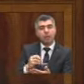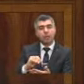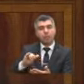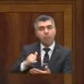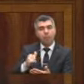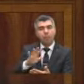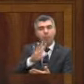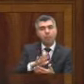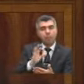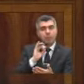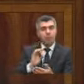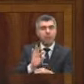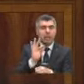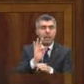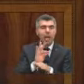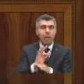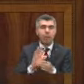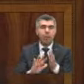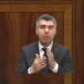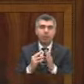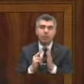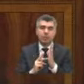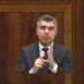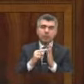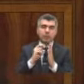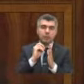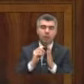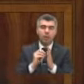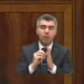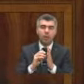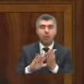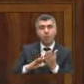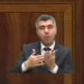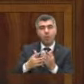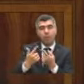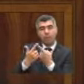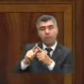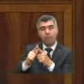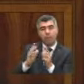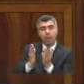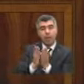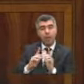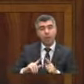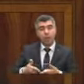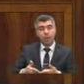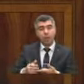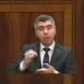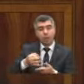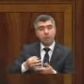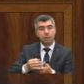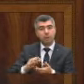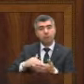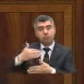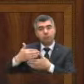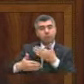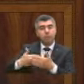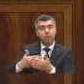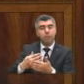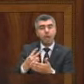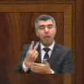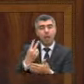وتطوير التعليم الأولي، تطورت نسبة التمدرس بشكل جد ملموس خلال فترة ما بين